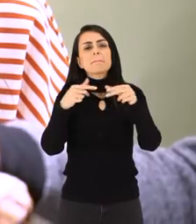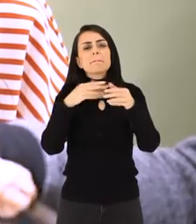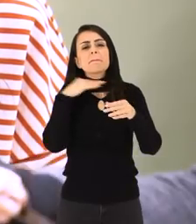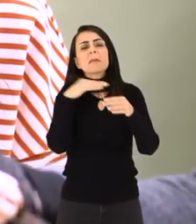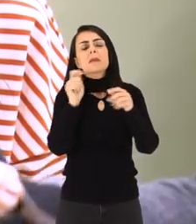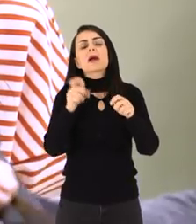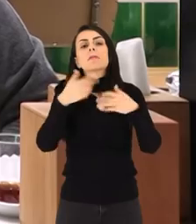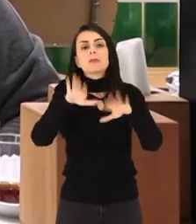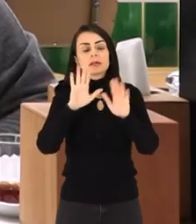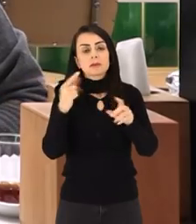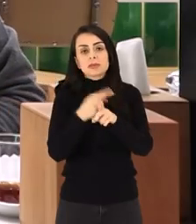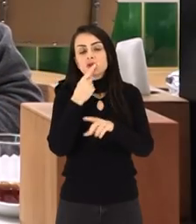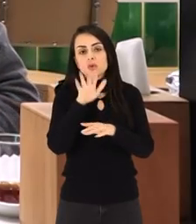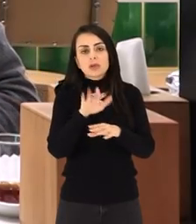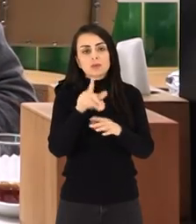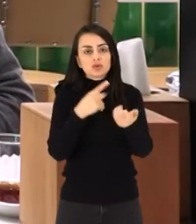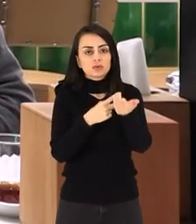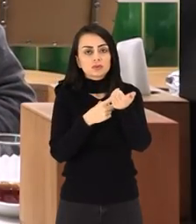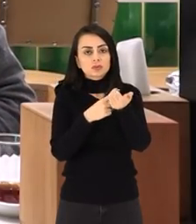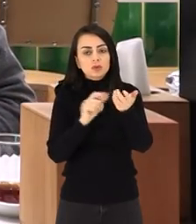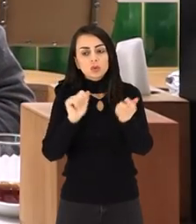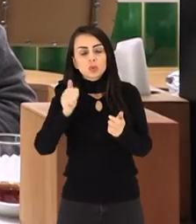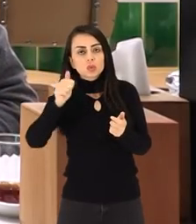ya. Yalnız bir şey söyleyeyim, ben de böyle gün